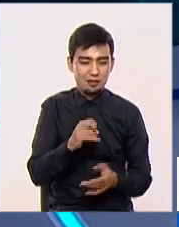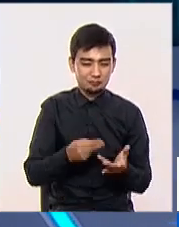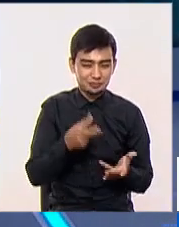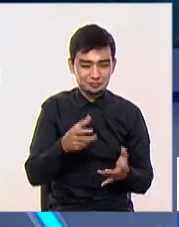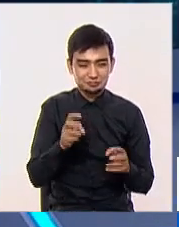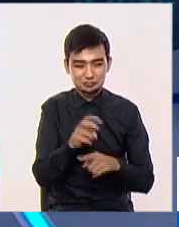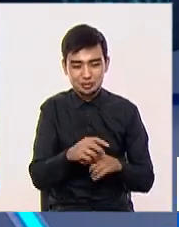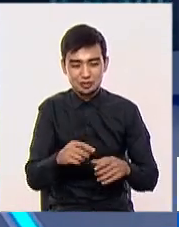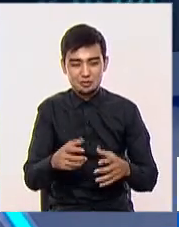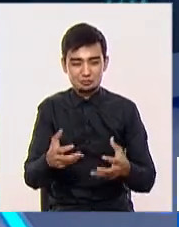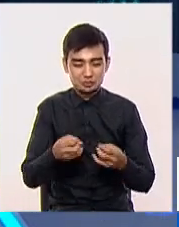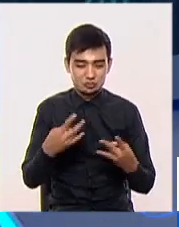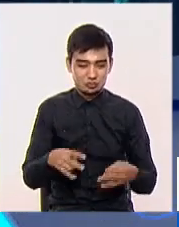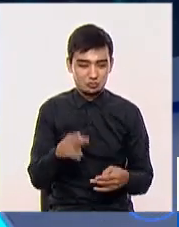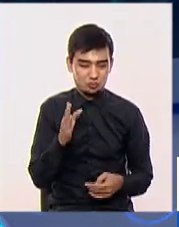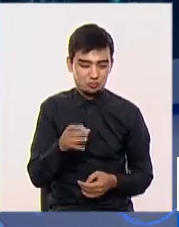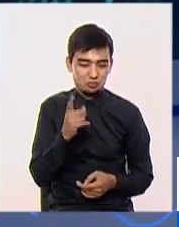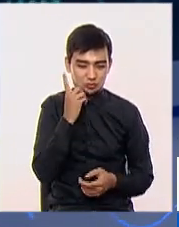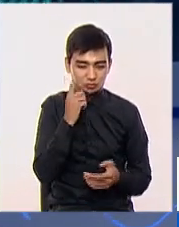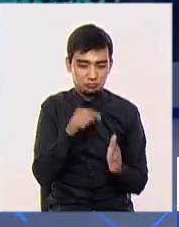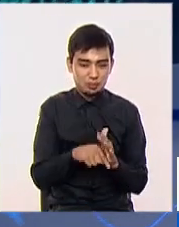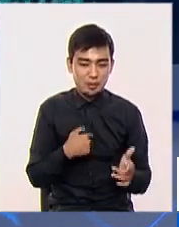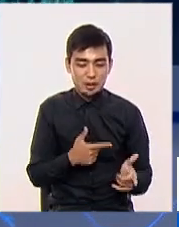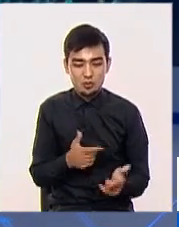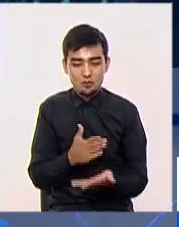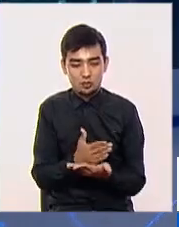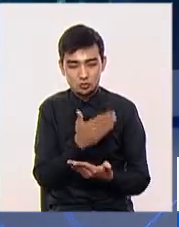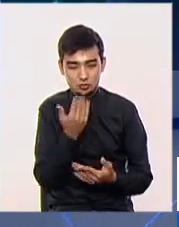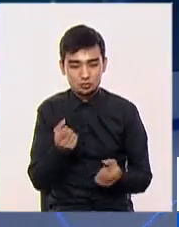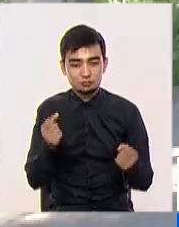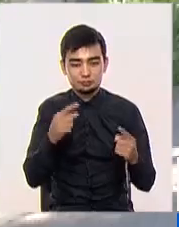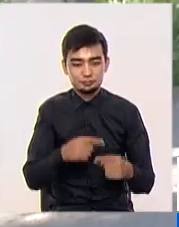чиновник. Готова ли к таким переменам наша медицина? Узнавала Полина Булава.